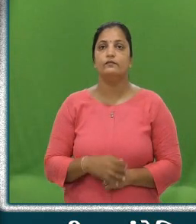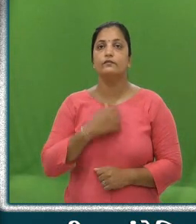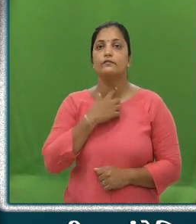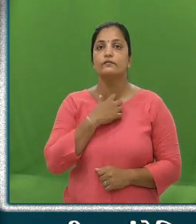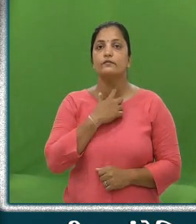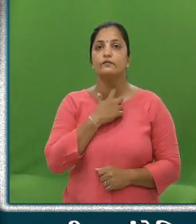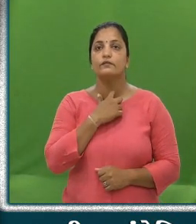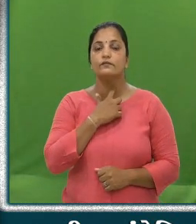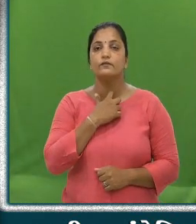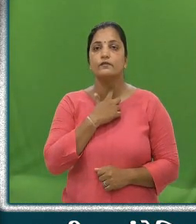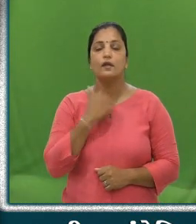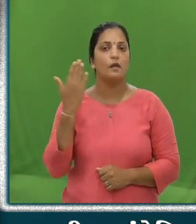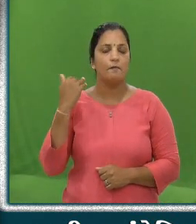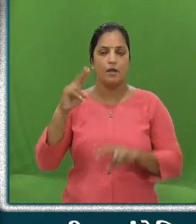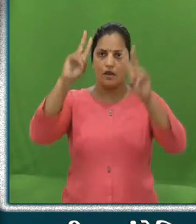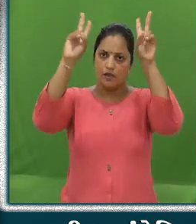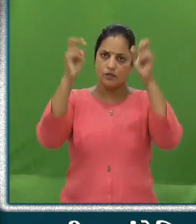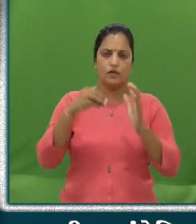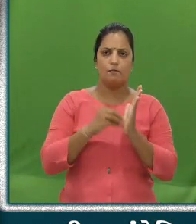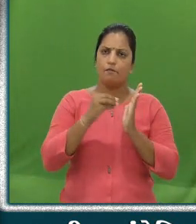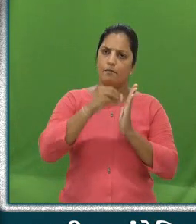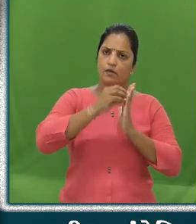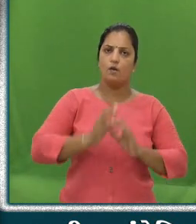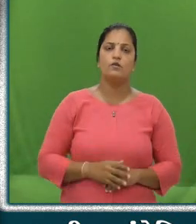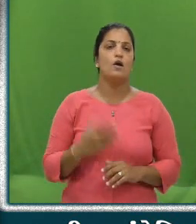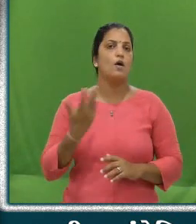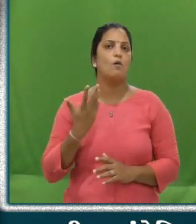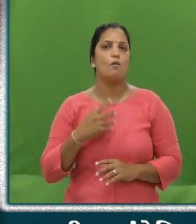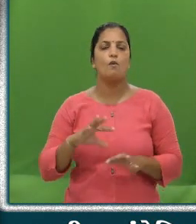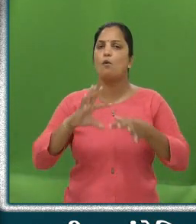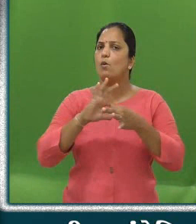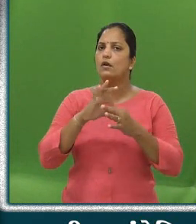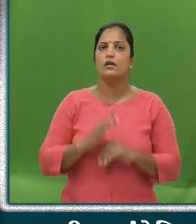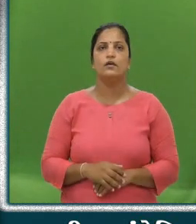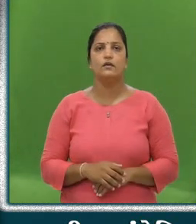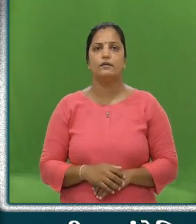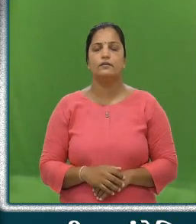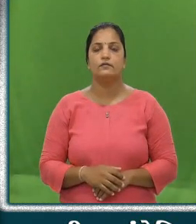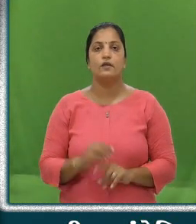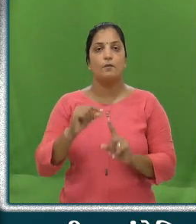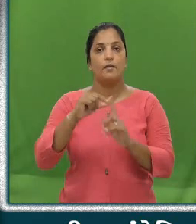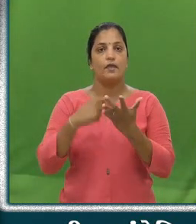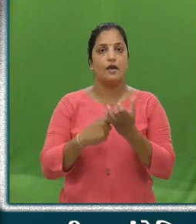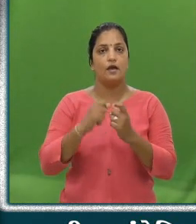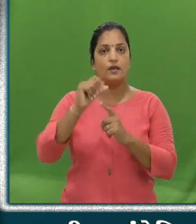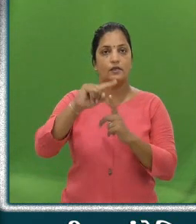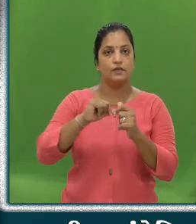આપણે અત્યાર સુધીના જે મુદ્દાઓની વાત કરી તે કોને લગતા હતા તો તે જે મુદ્દાઓ હતા